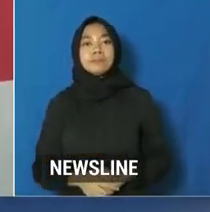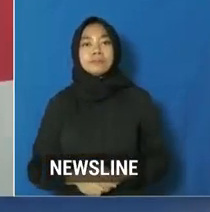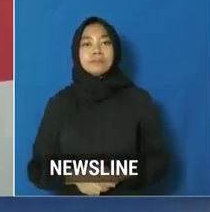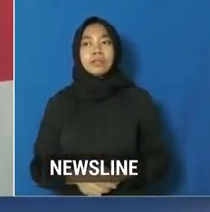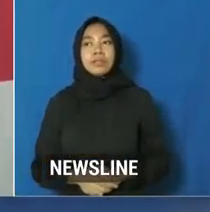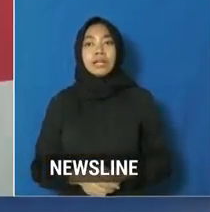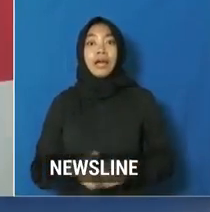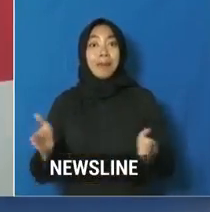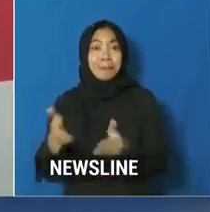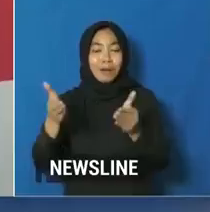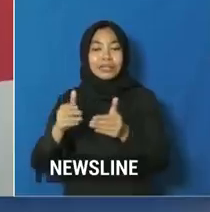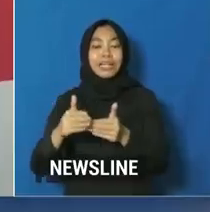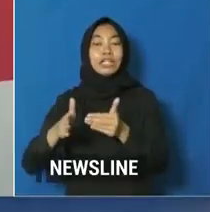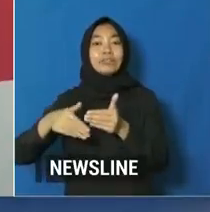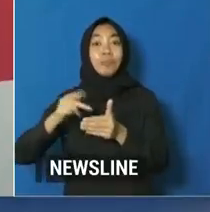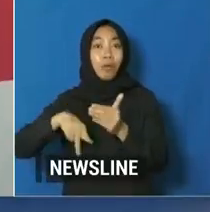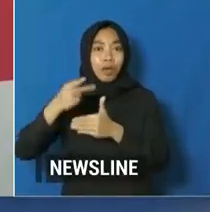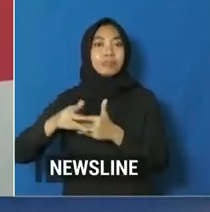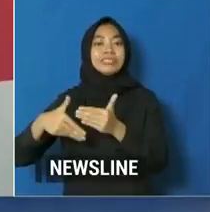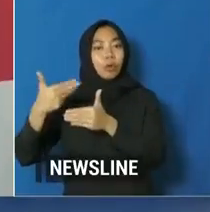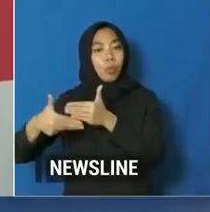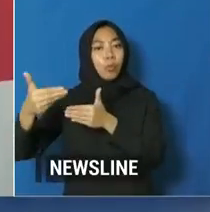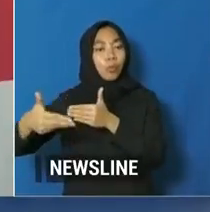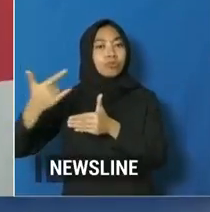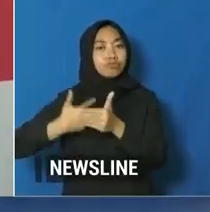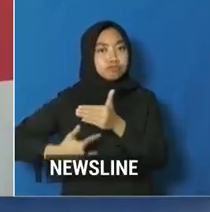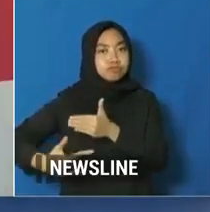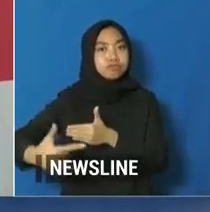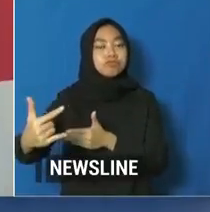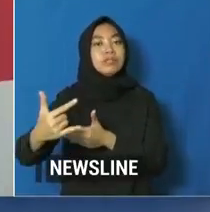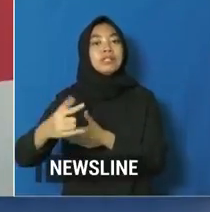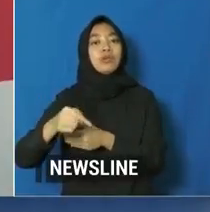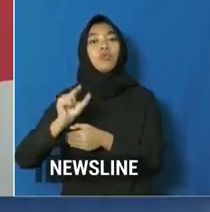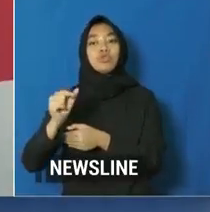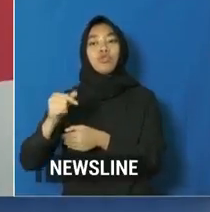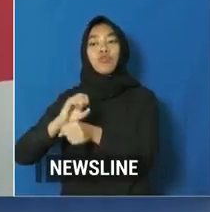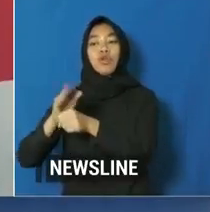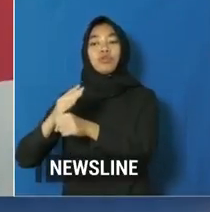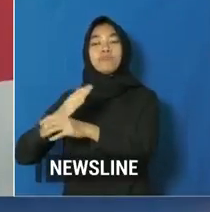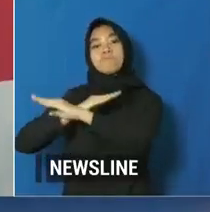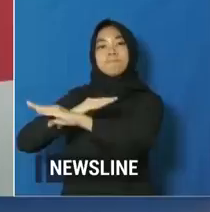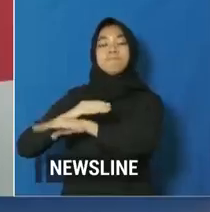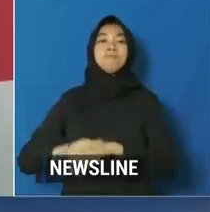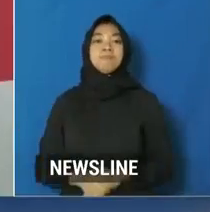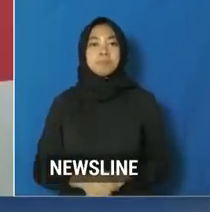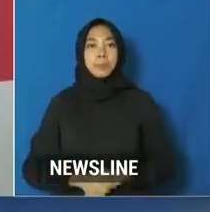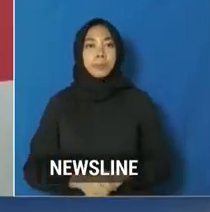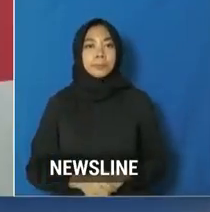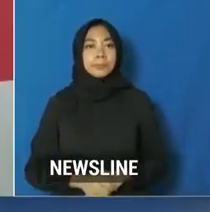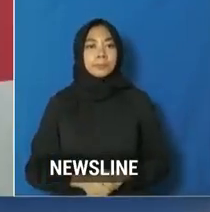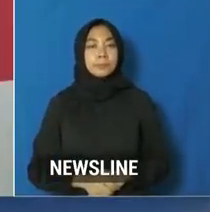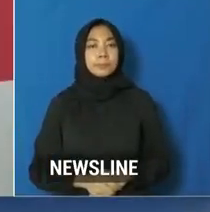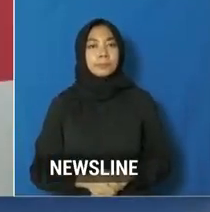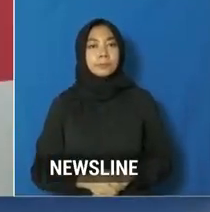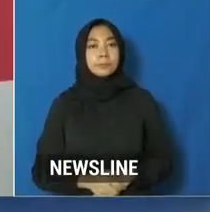simultan, dan kemudian nanti inilah yang akan menjadi upaya kita di dalam upaya pengendalian penyakit.